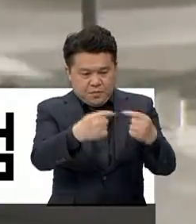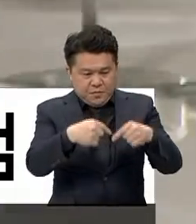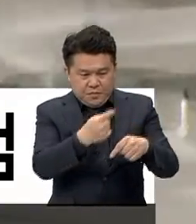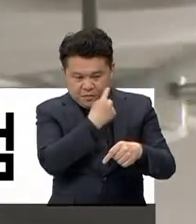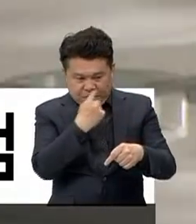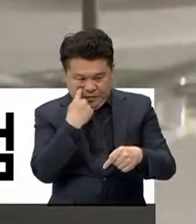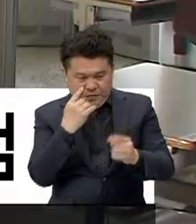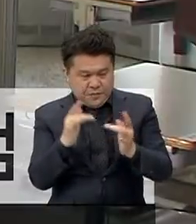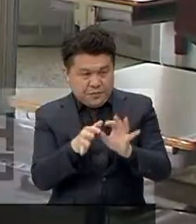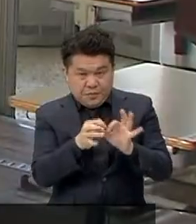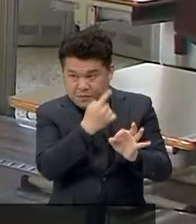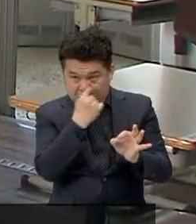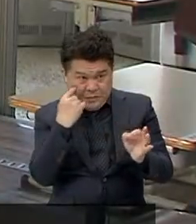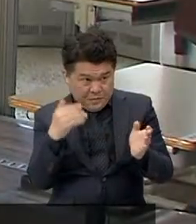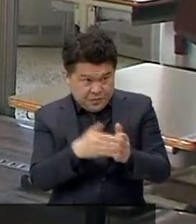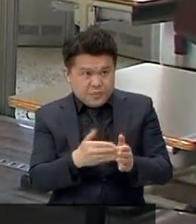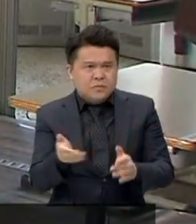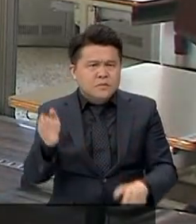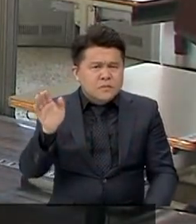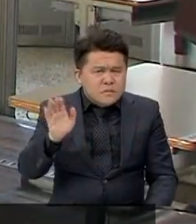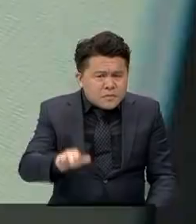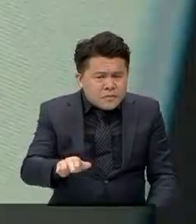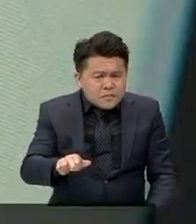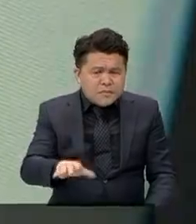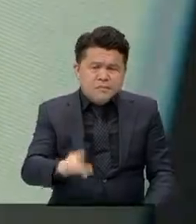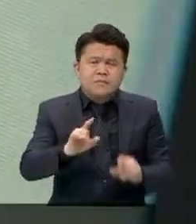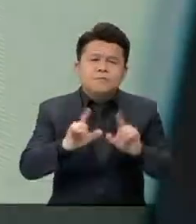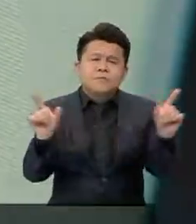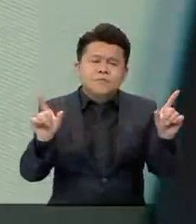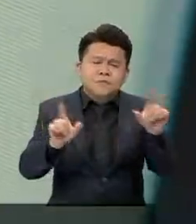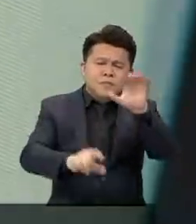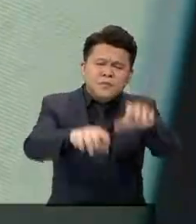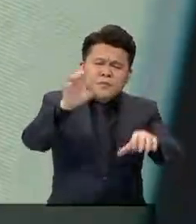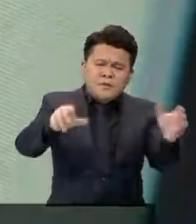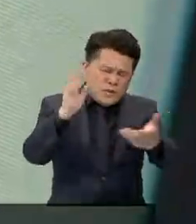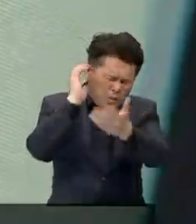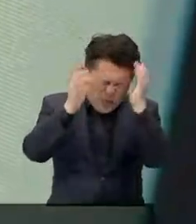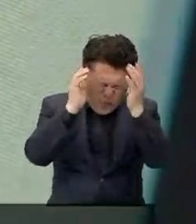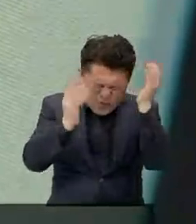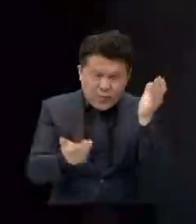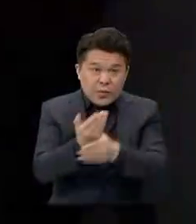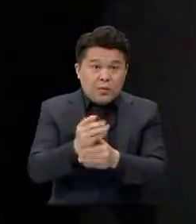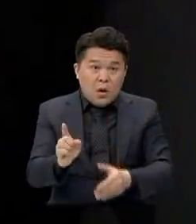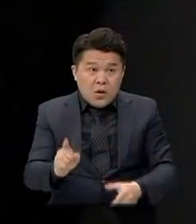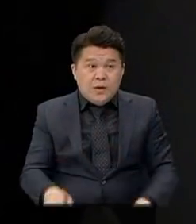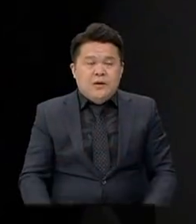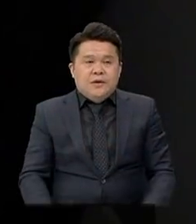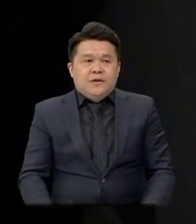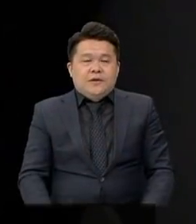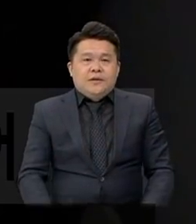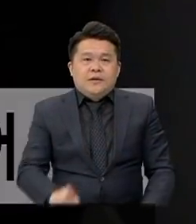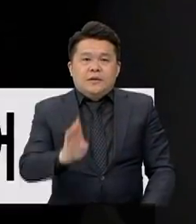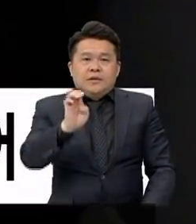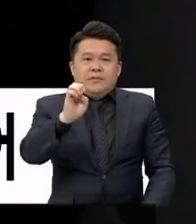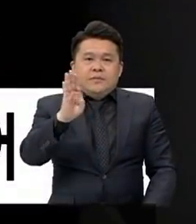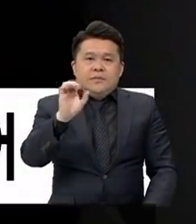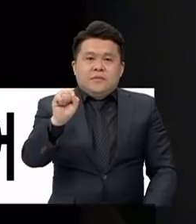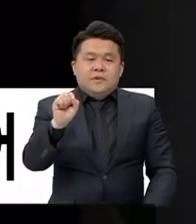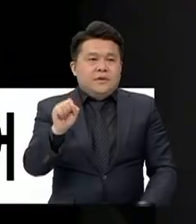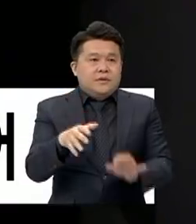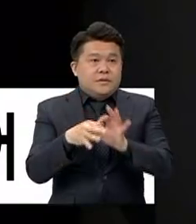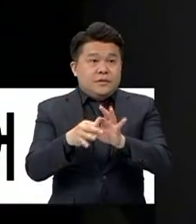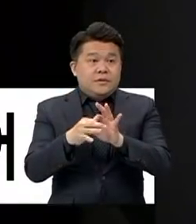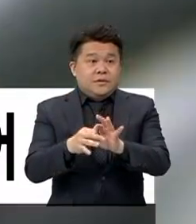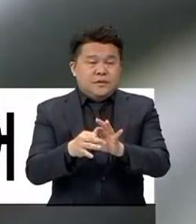온라인으로 점검했습니다. 하지만 온라인 개학 첫날 곳곳에서 혼란이 빚어졌습니다. EBS 온라인 클래스로